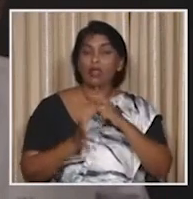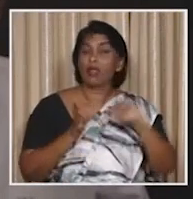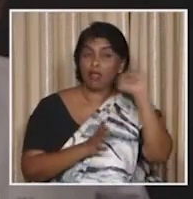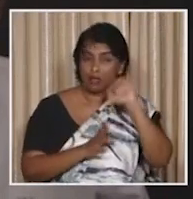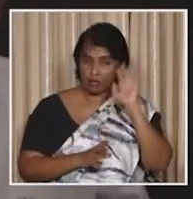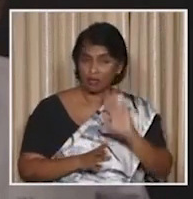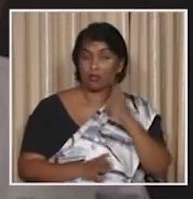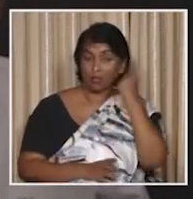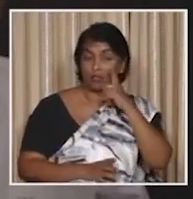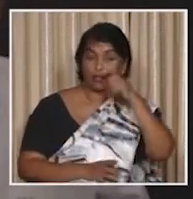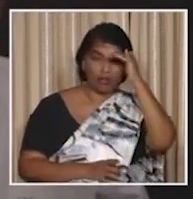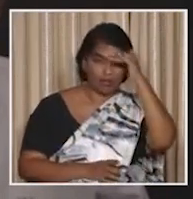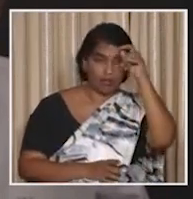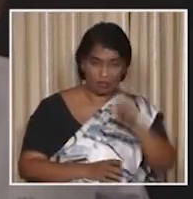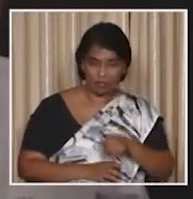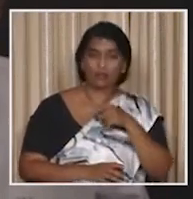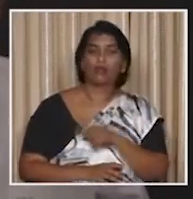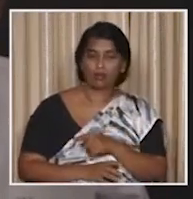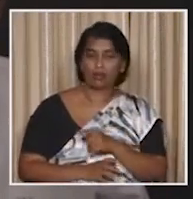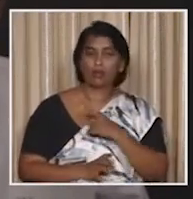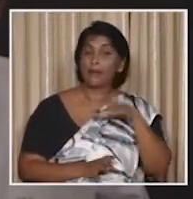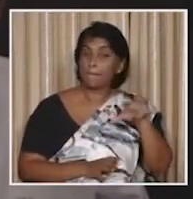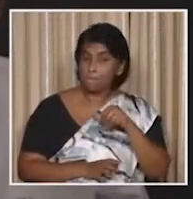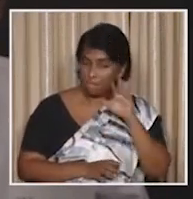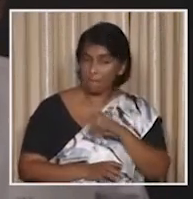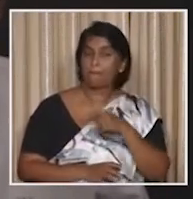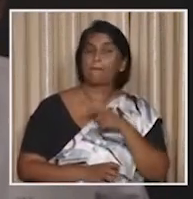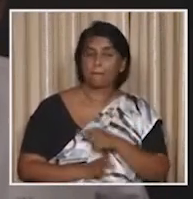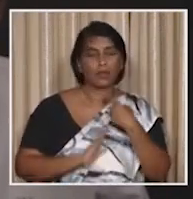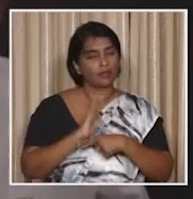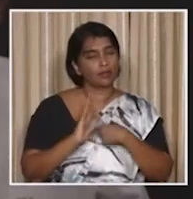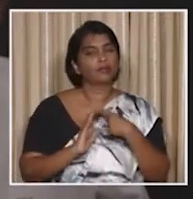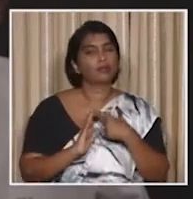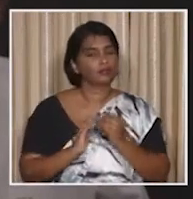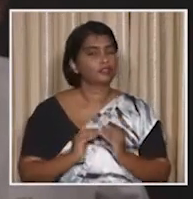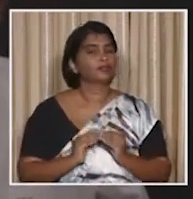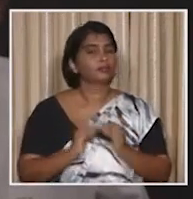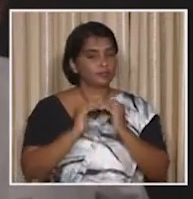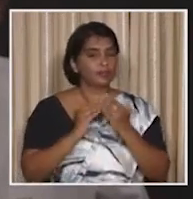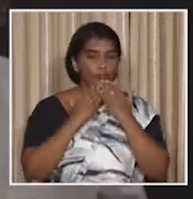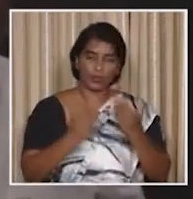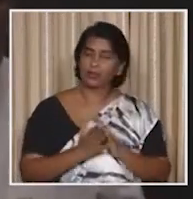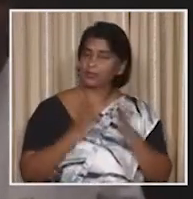ඉන්න දක්ෂතම නායකයෙක් හැටියට අපි පාවිච්චි කළ යුතුයි ශ්‍රී ලංකාව ගොඩනැගිය යුතුයි. බොහොම ස්තුතියි. බොහොම ස්තුතියි ඔබතුමා.